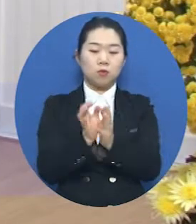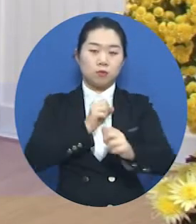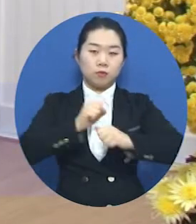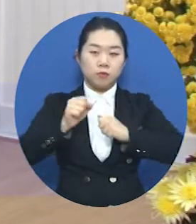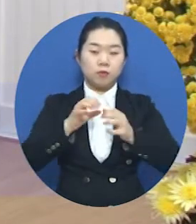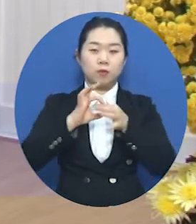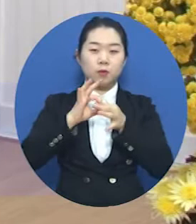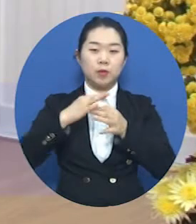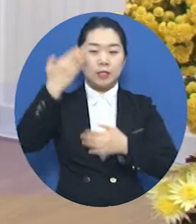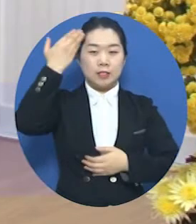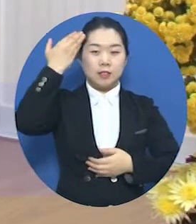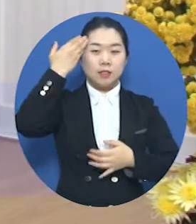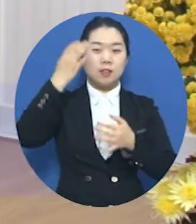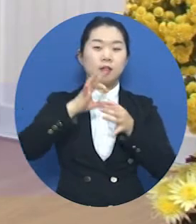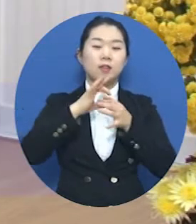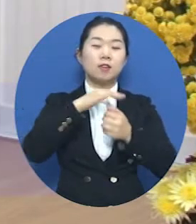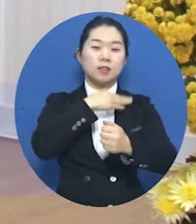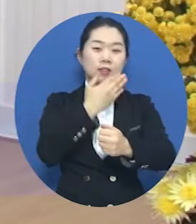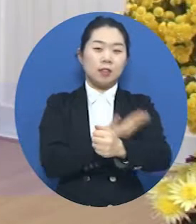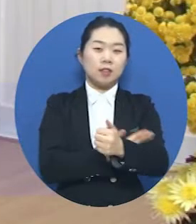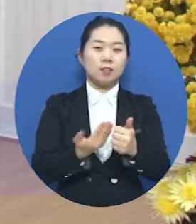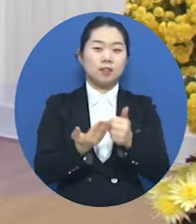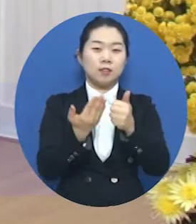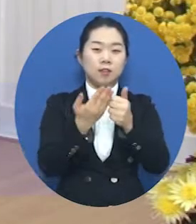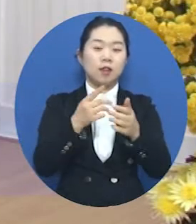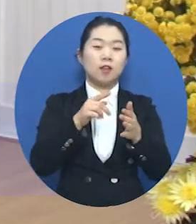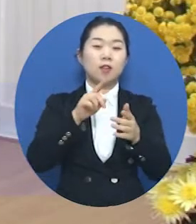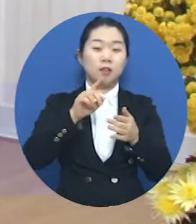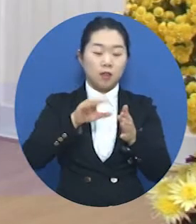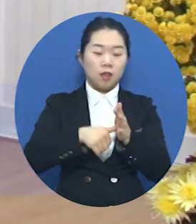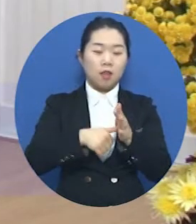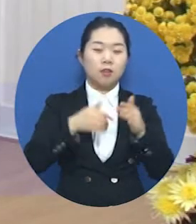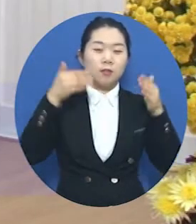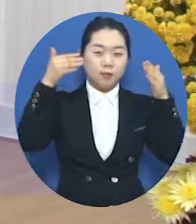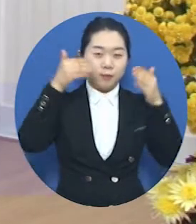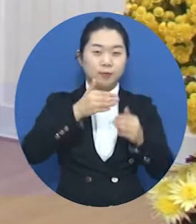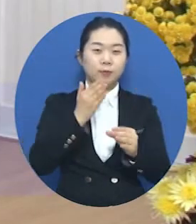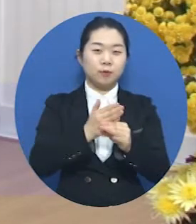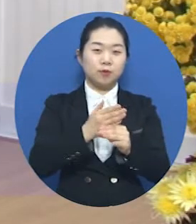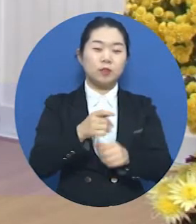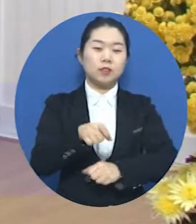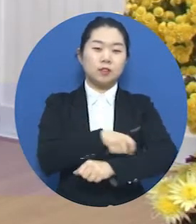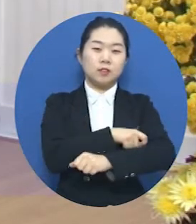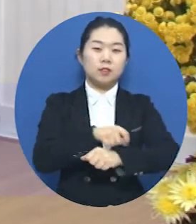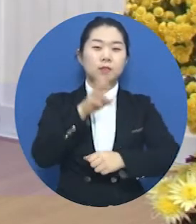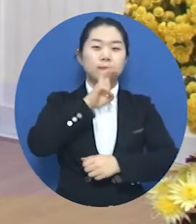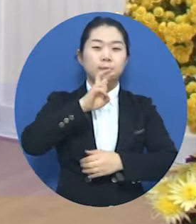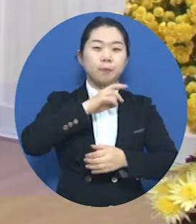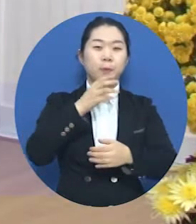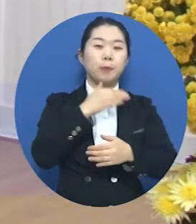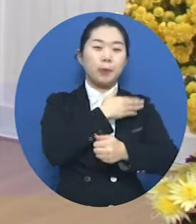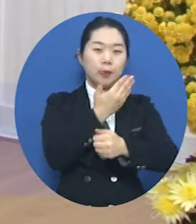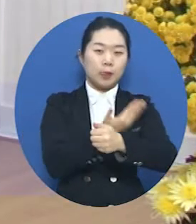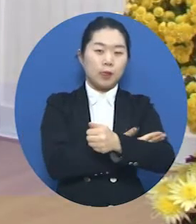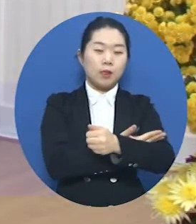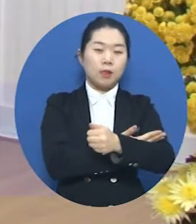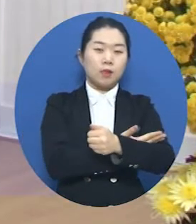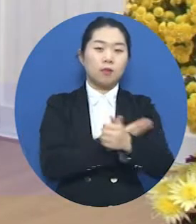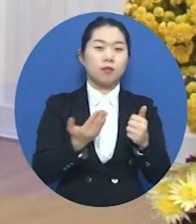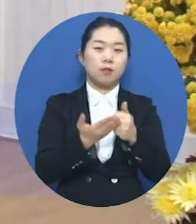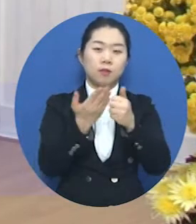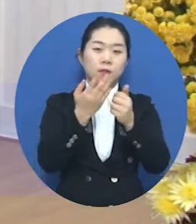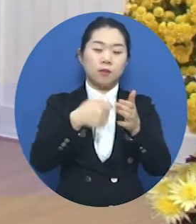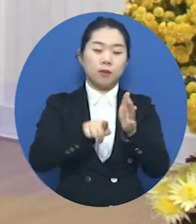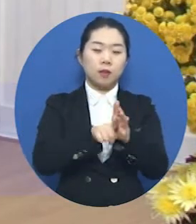재능, 동아리 활동을 통한 지적 재능 신장에 주안점을 두고 있습니다. 특히 음악적